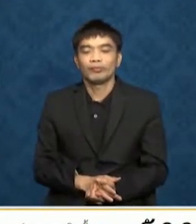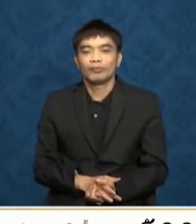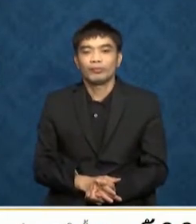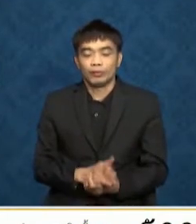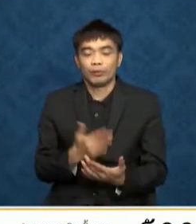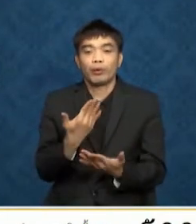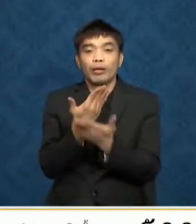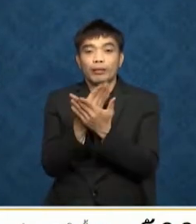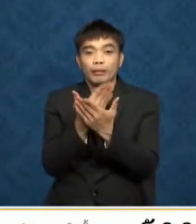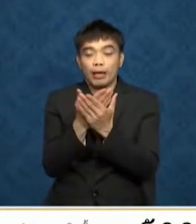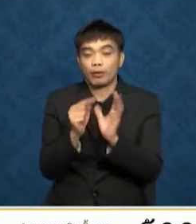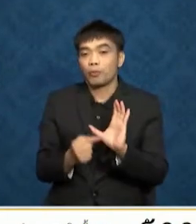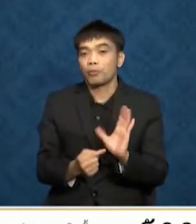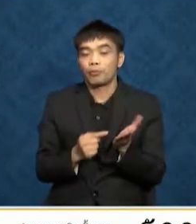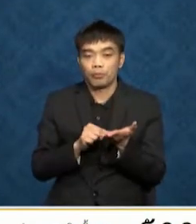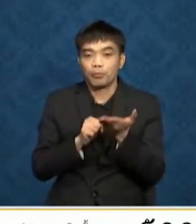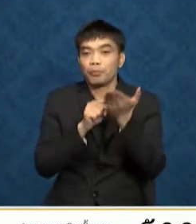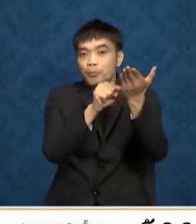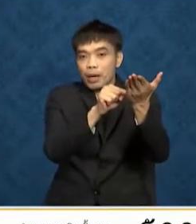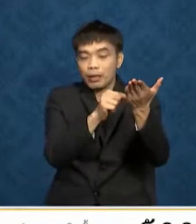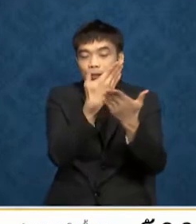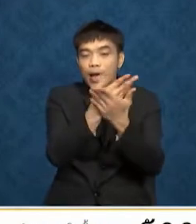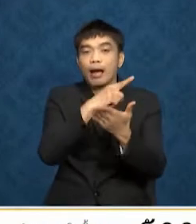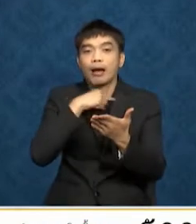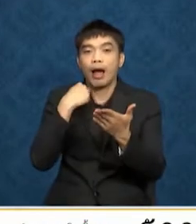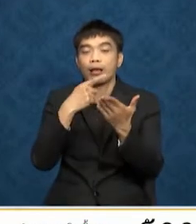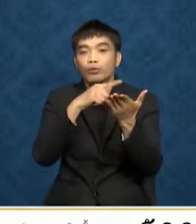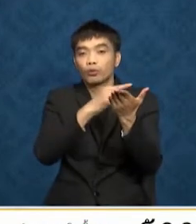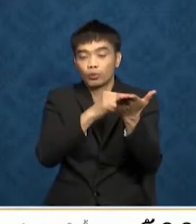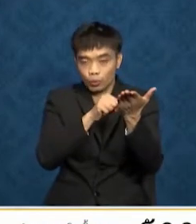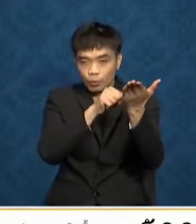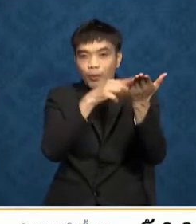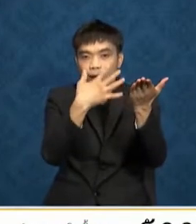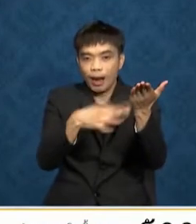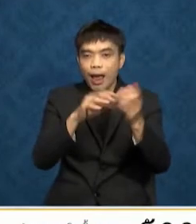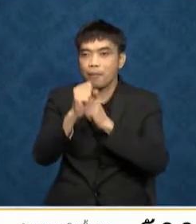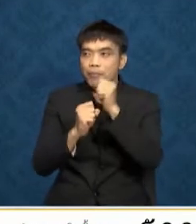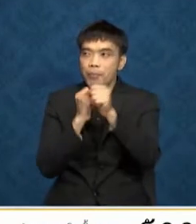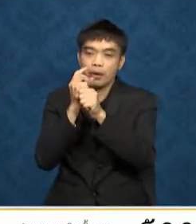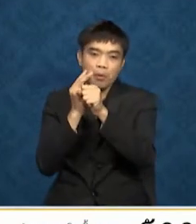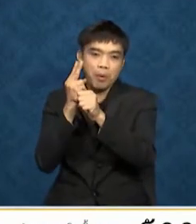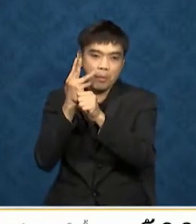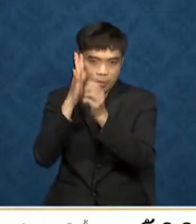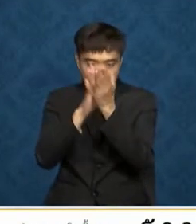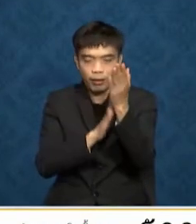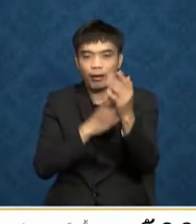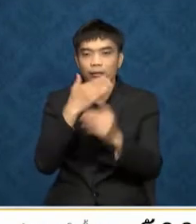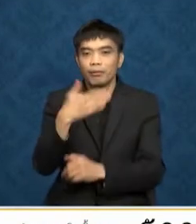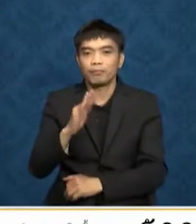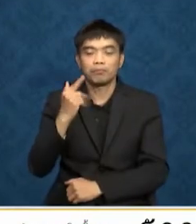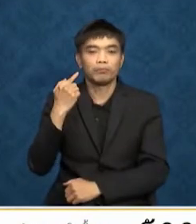ดุลมาแล้วเป็นระยะเวลาหลายปีโดยเฉพาะงบ